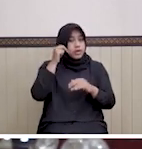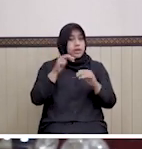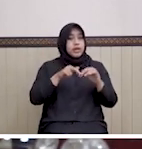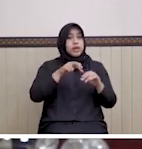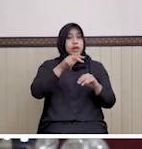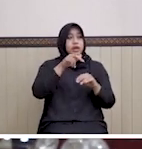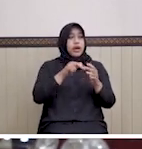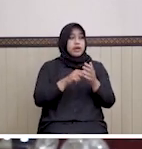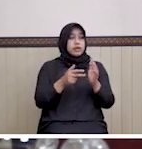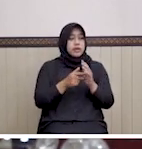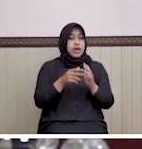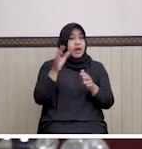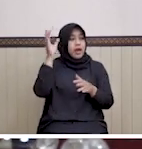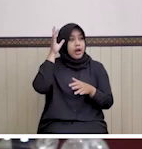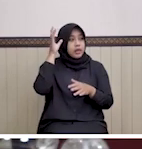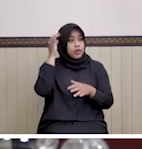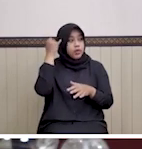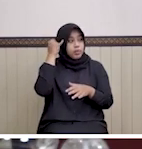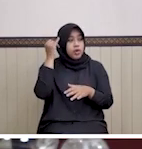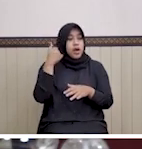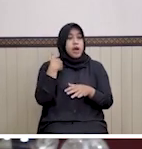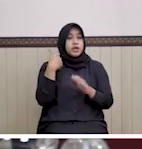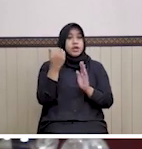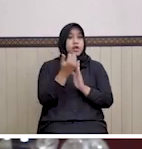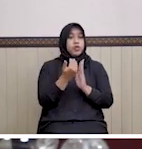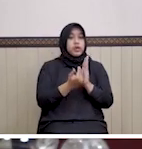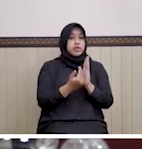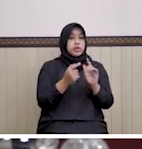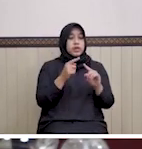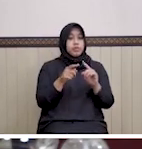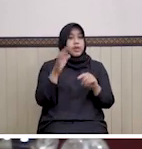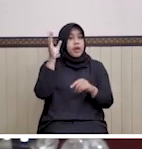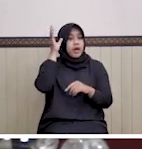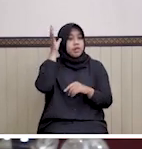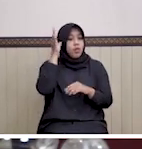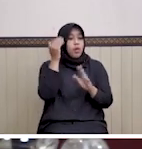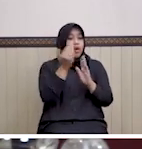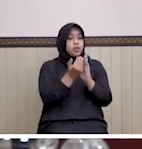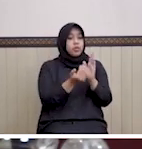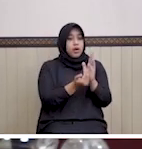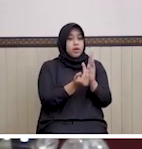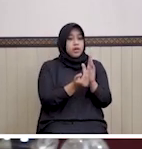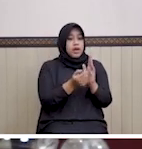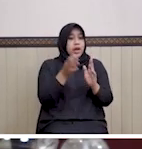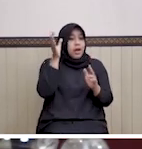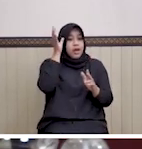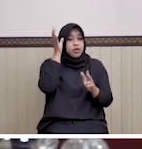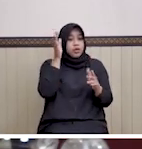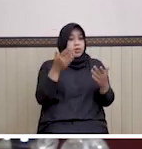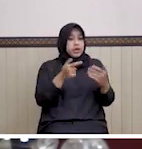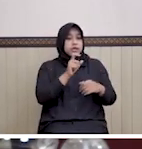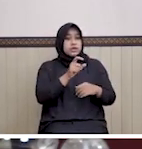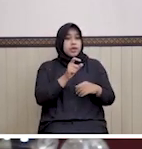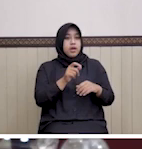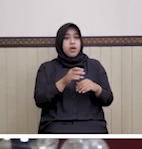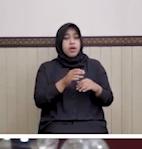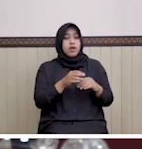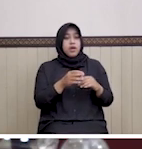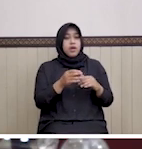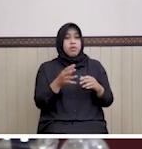apa tidak tahu pengetahuannya ada regulasinya tapi tidak tahu aturannya tidak tahu bagaimana cara